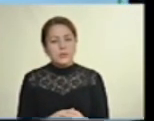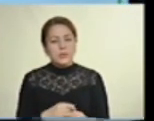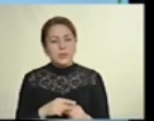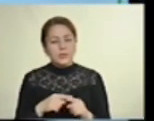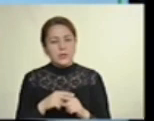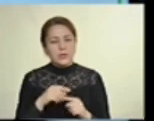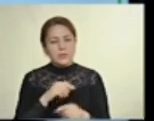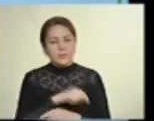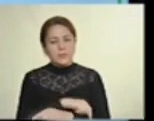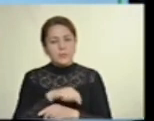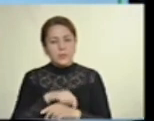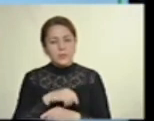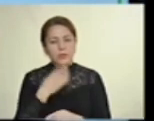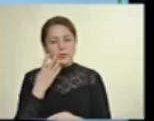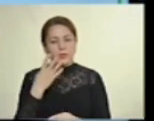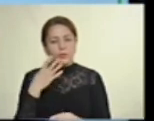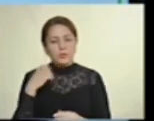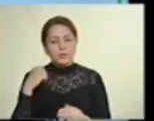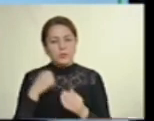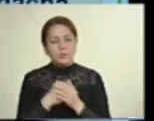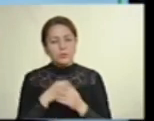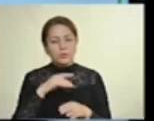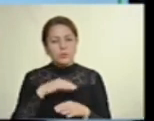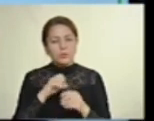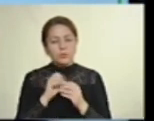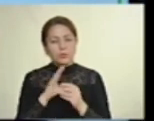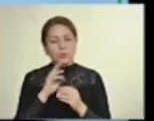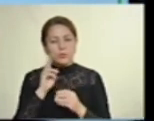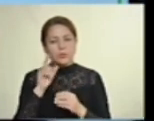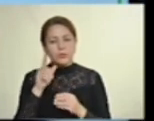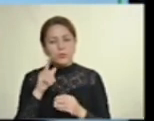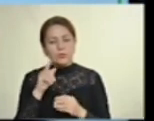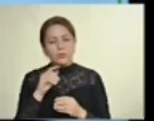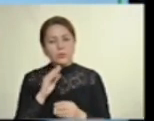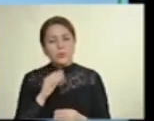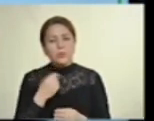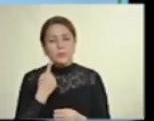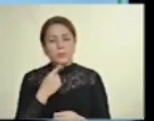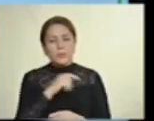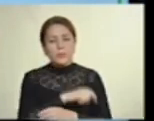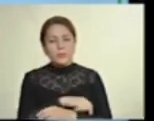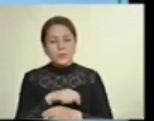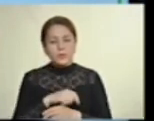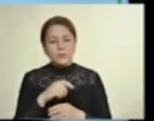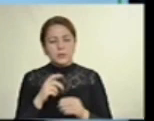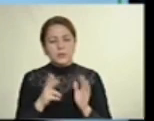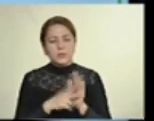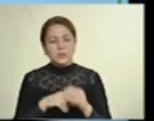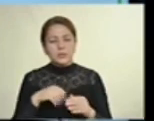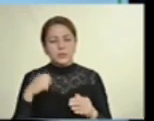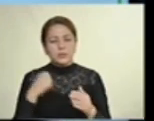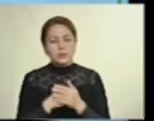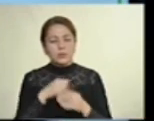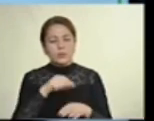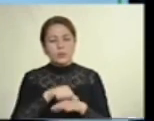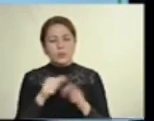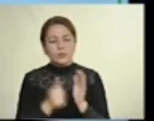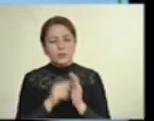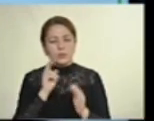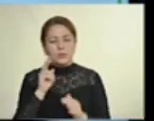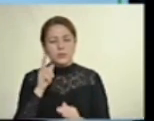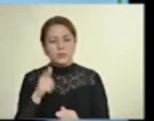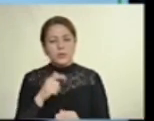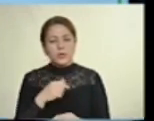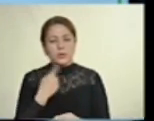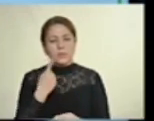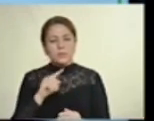0,5 metr 4-14 kg'gacha, 1 metr 8-16 kg'gacha,